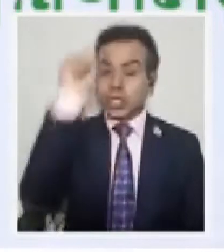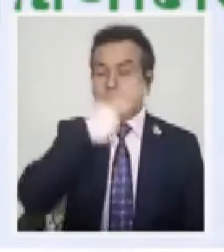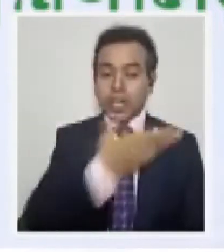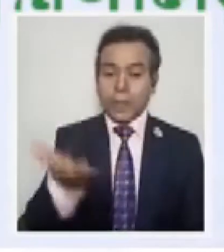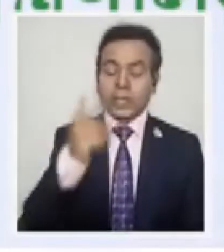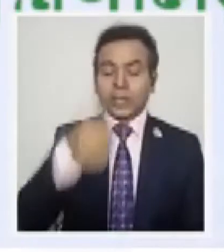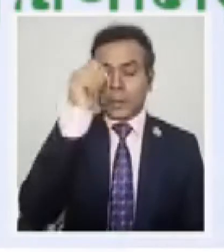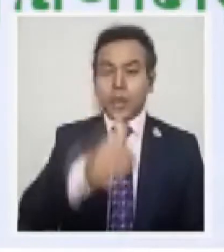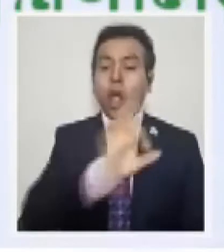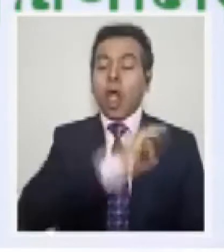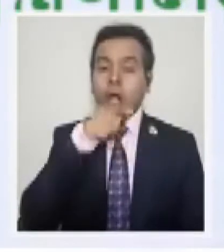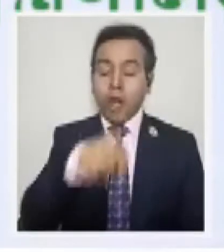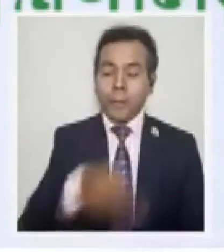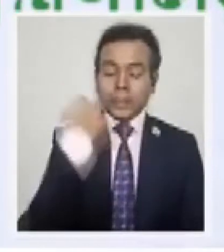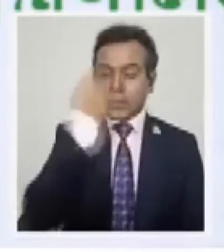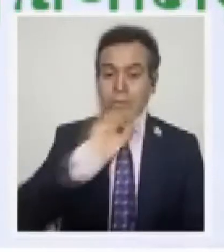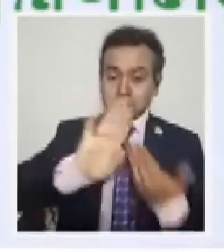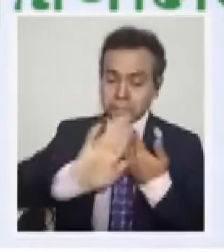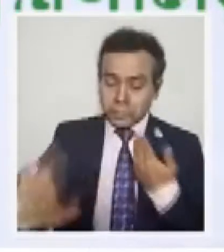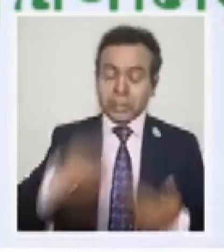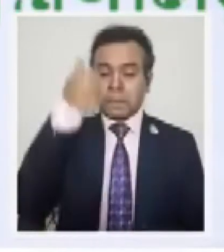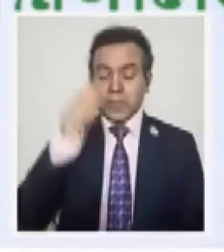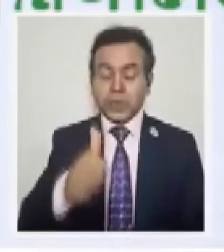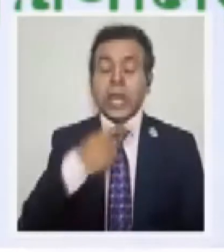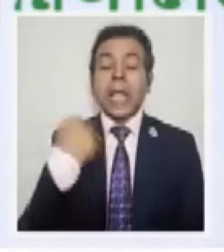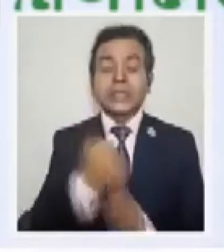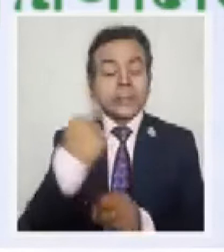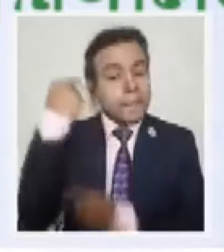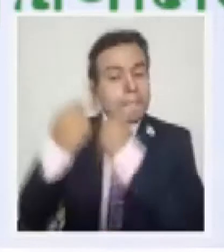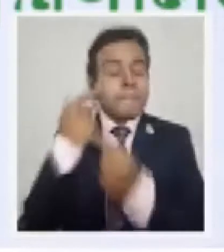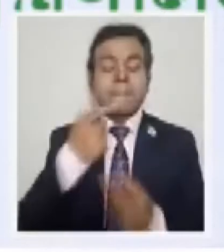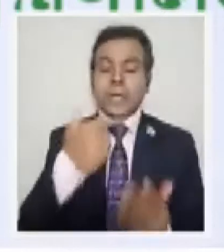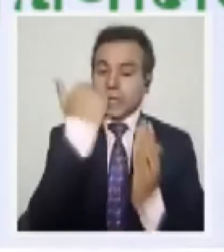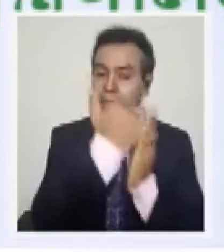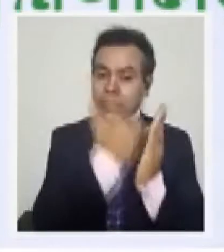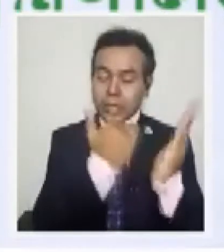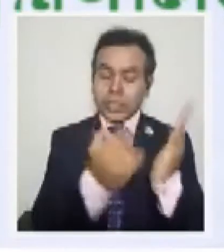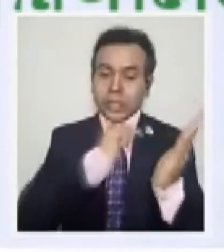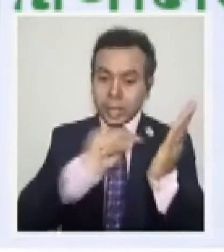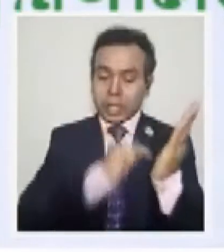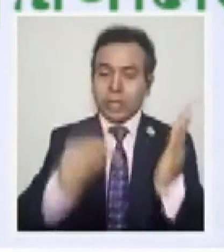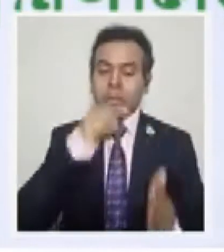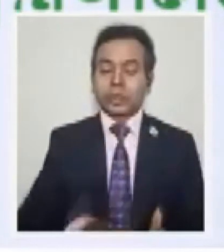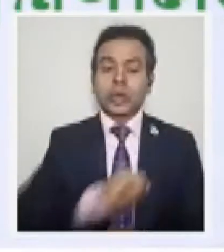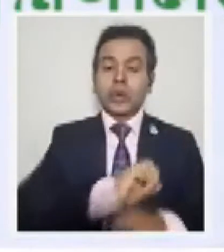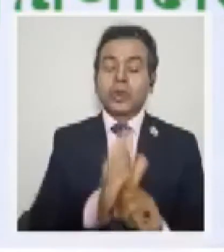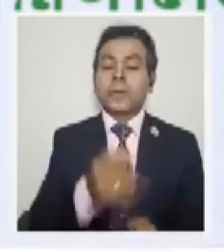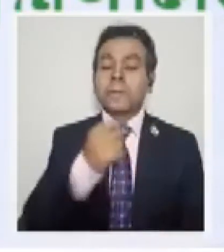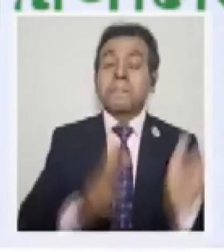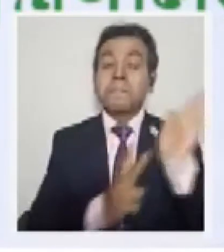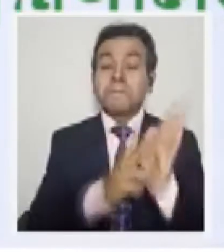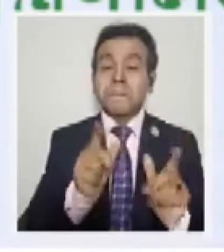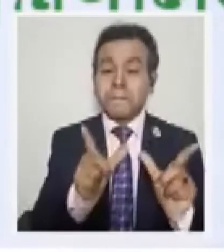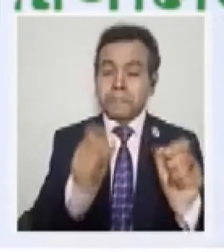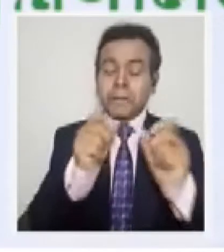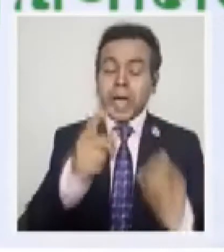আবার বলছি, কোভিড-19 মহামারীর সামাজিক ও প্রাতিষ্ঠানিক সংক্রমণ প্রতিরোধ ও নিয়ন্ত্রণের কারিগরি নির্দেশনা